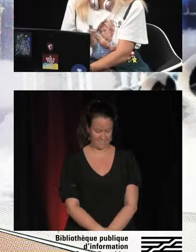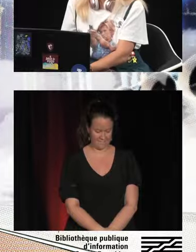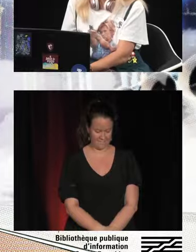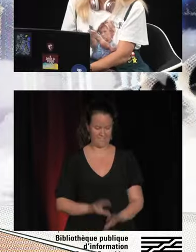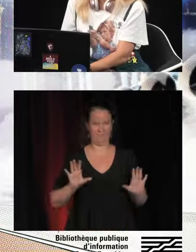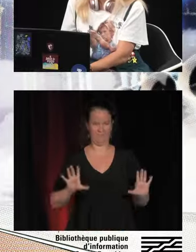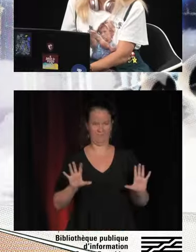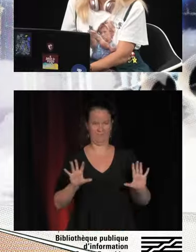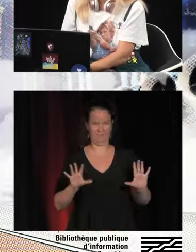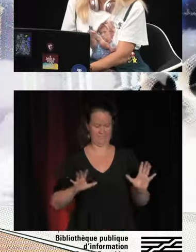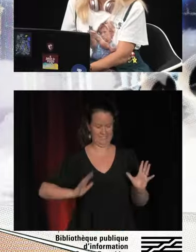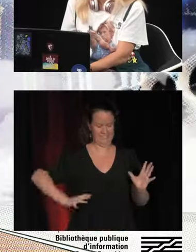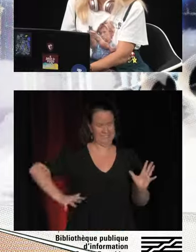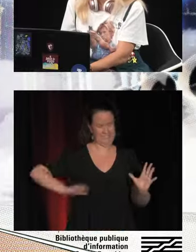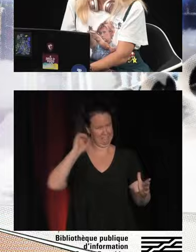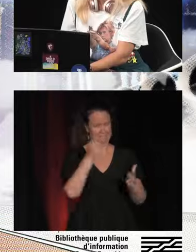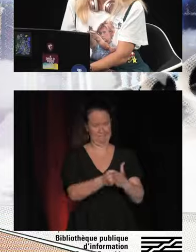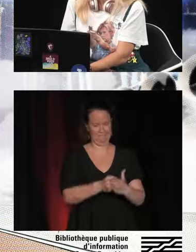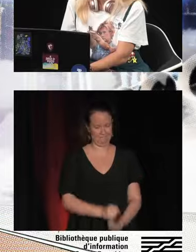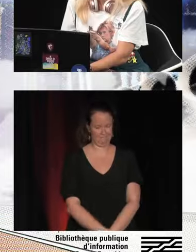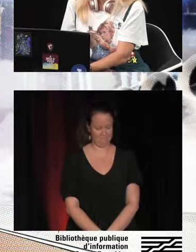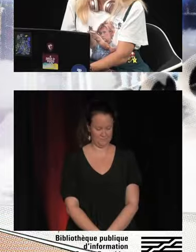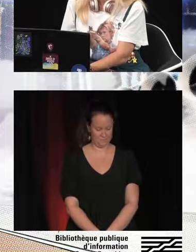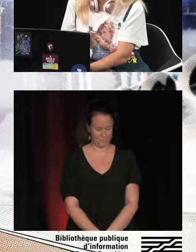Bon, et maintenant on court.